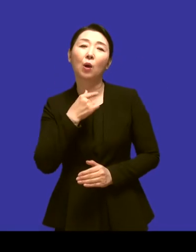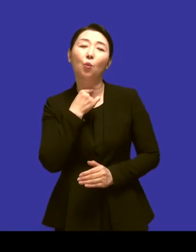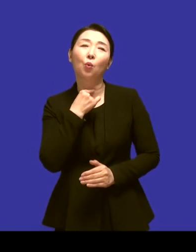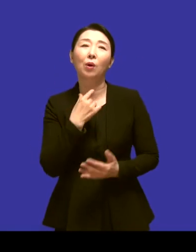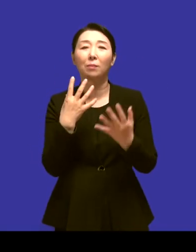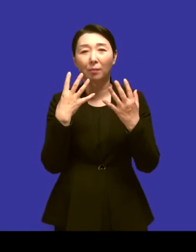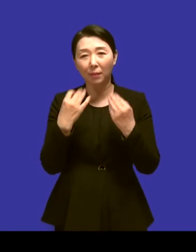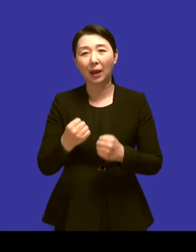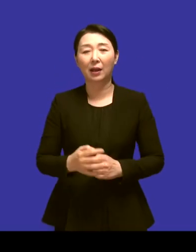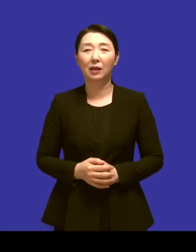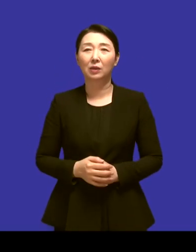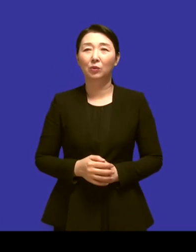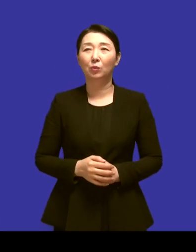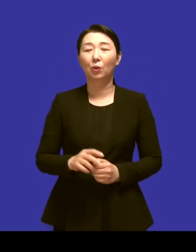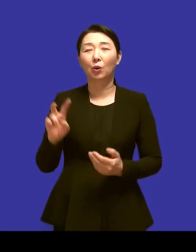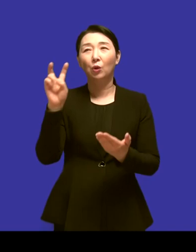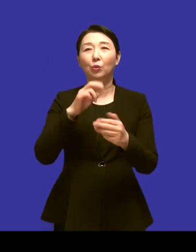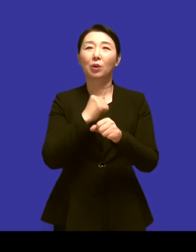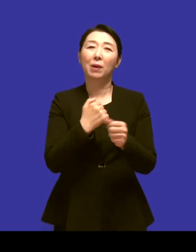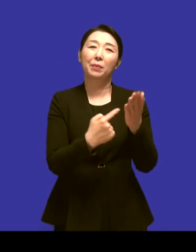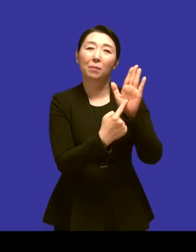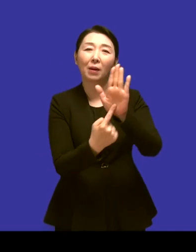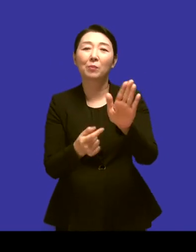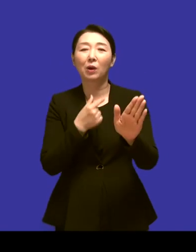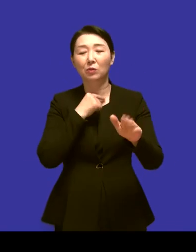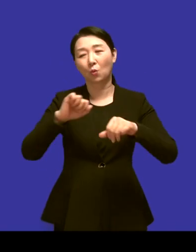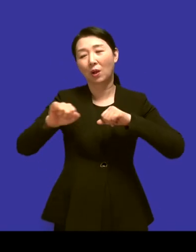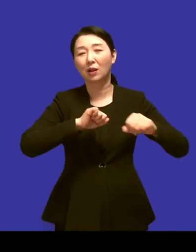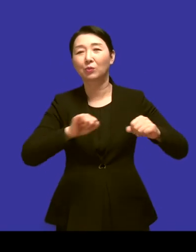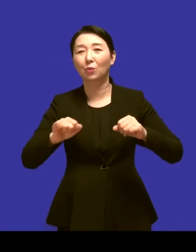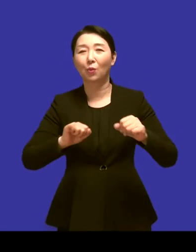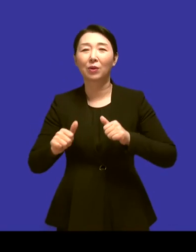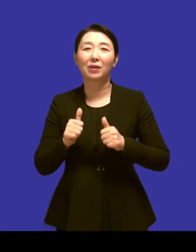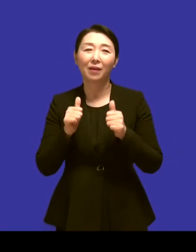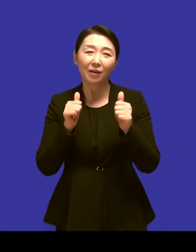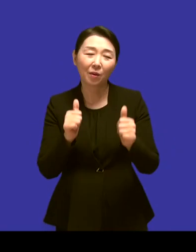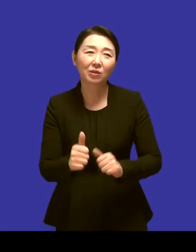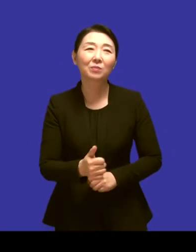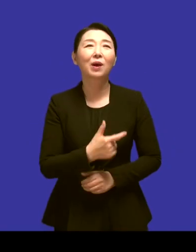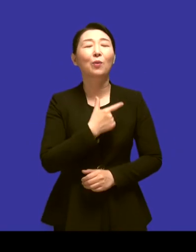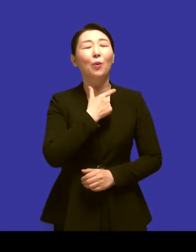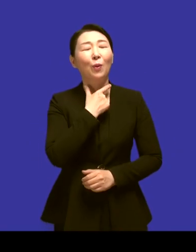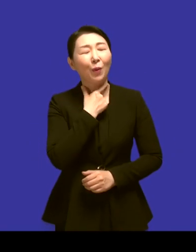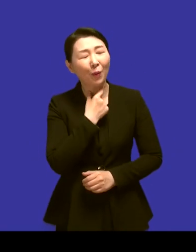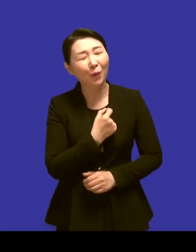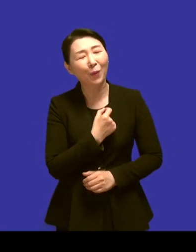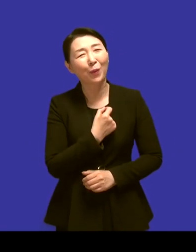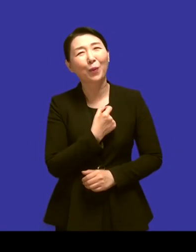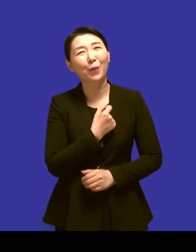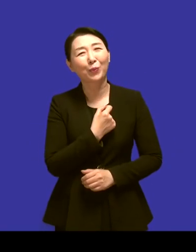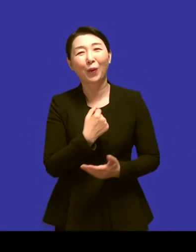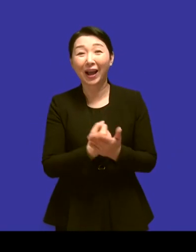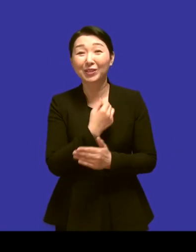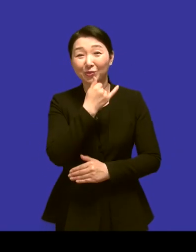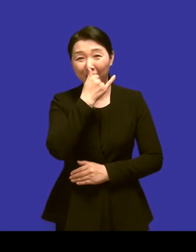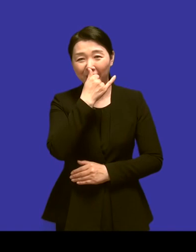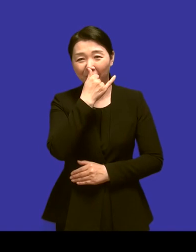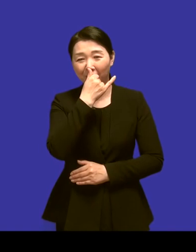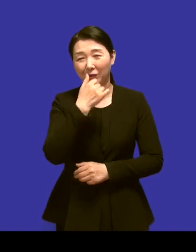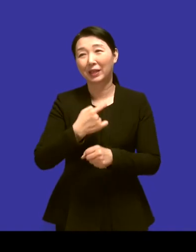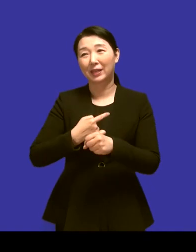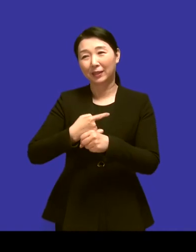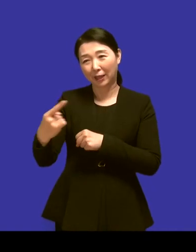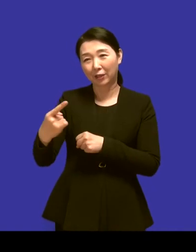게 많았고 발매도 많이 하고 싶었고 더 많이 활동을 해보고 올 걸 이라는 마음이 너무 가득해서 그래 내가